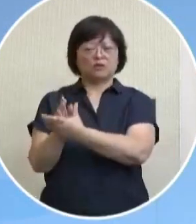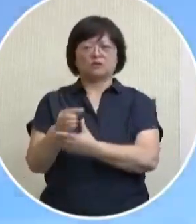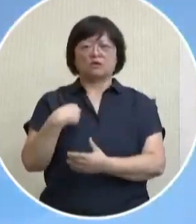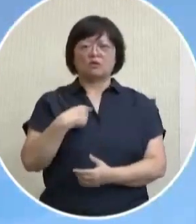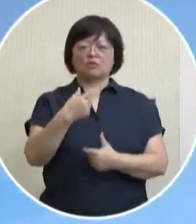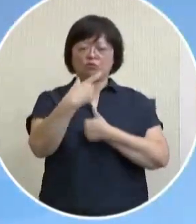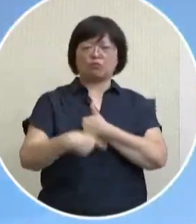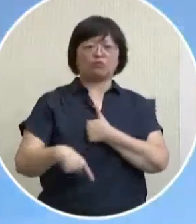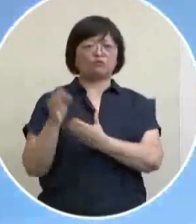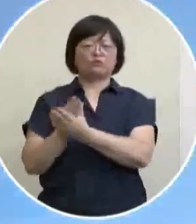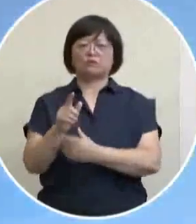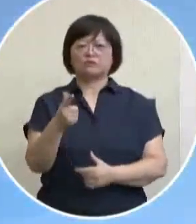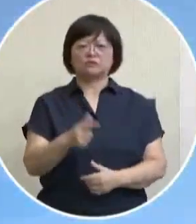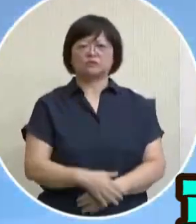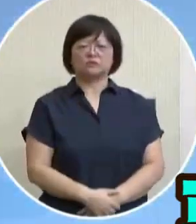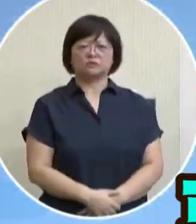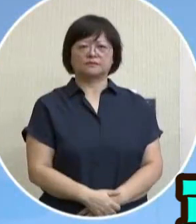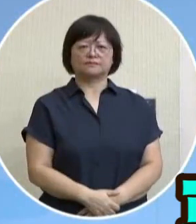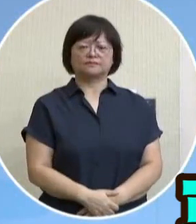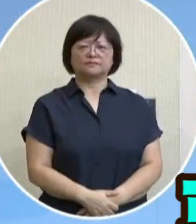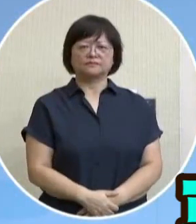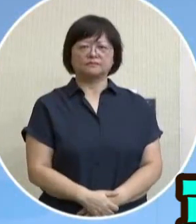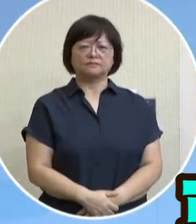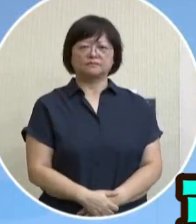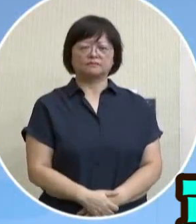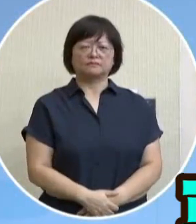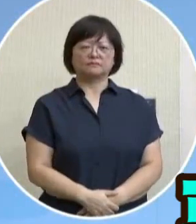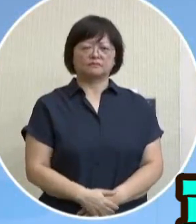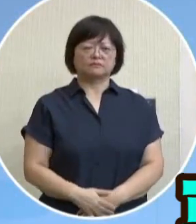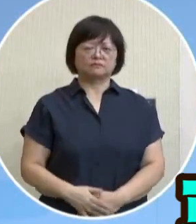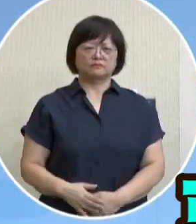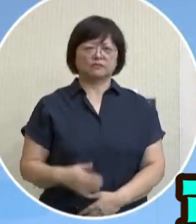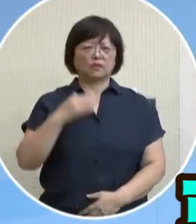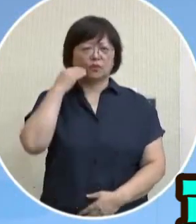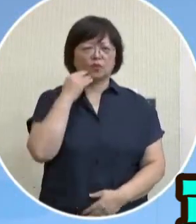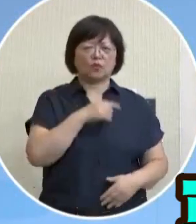果中共当局要没收鸿海的资产，